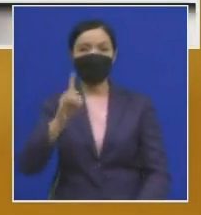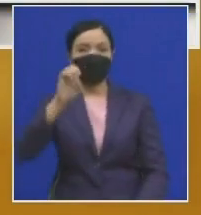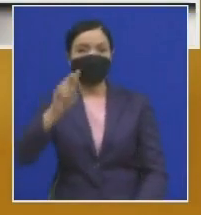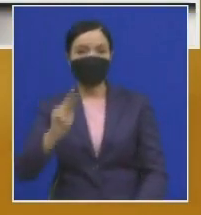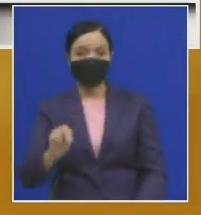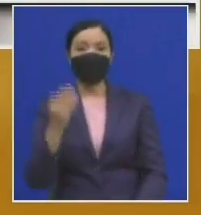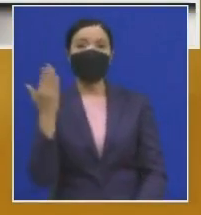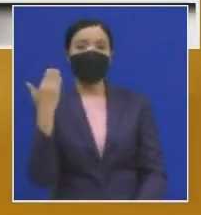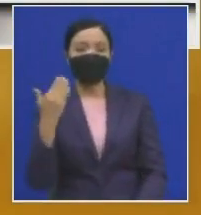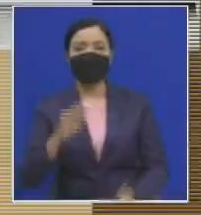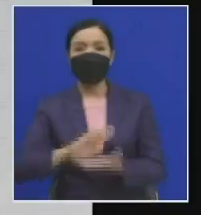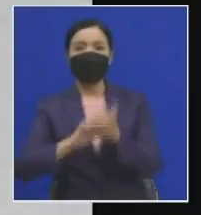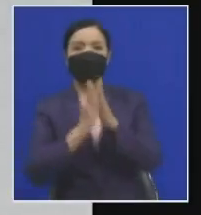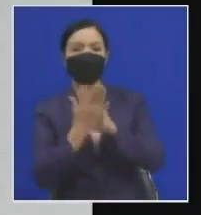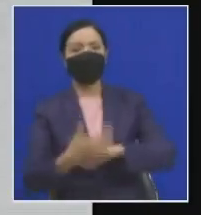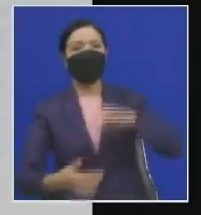พย immediate